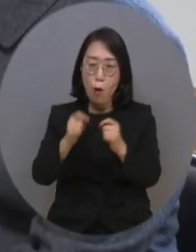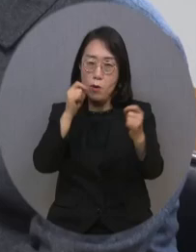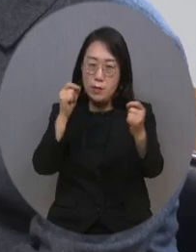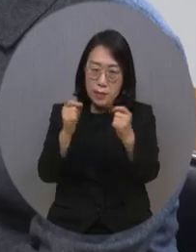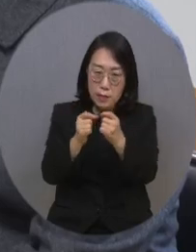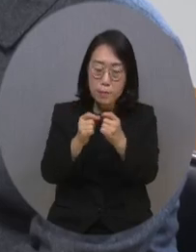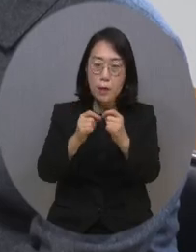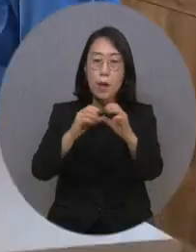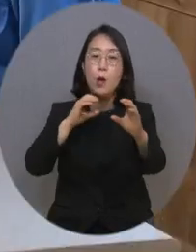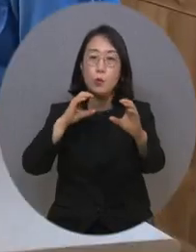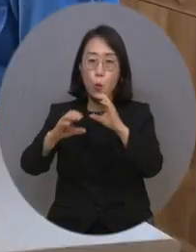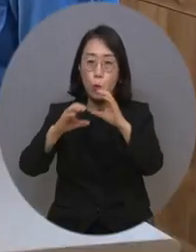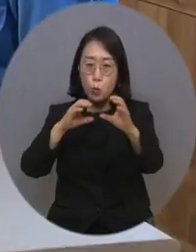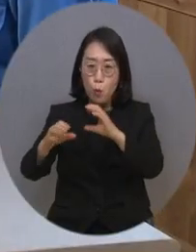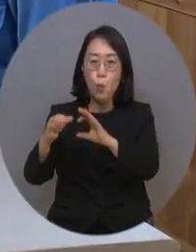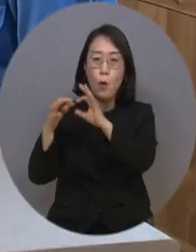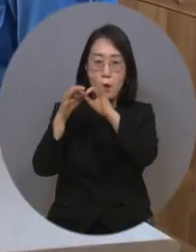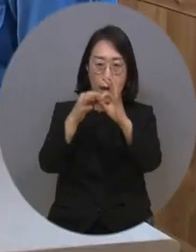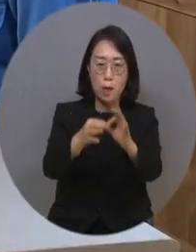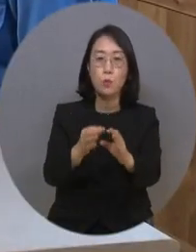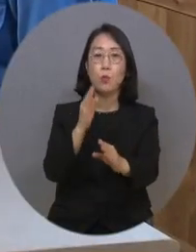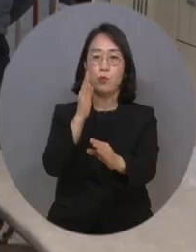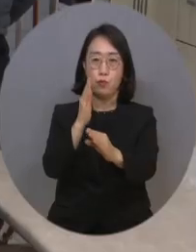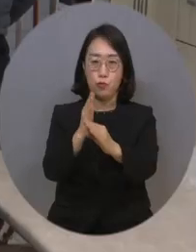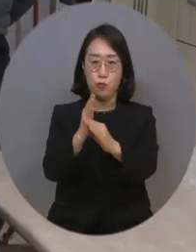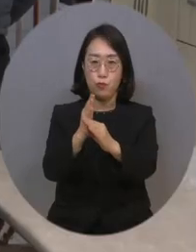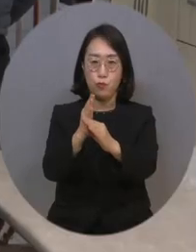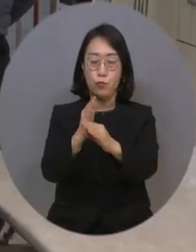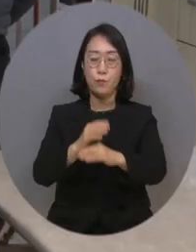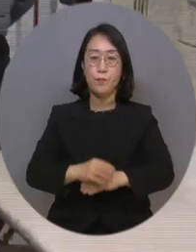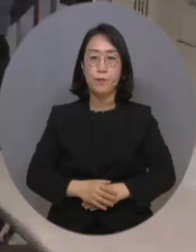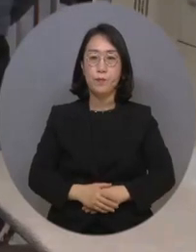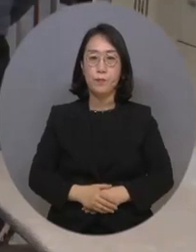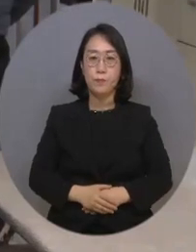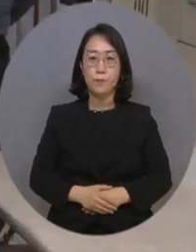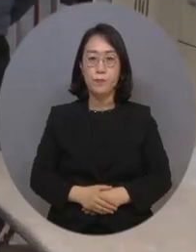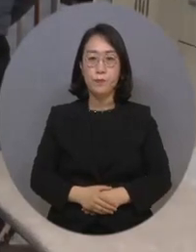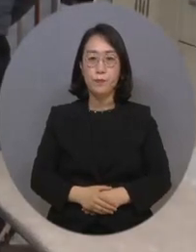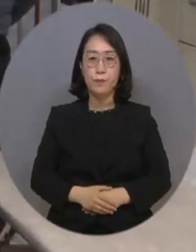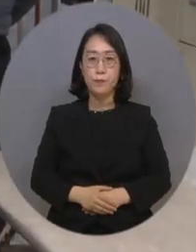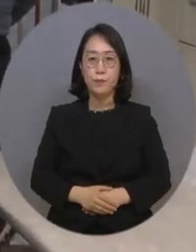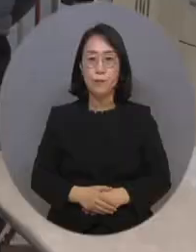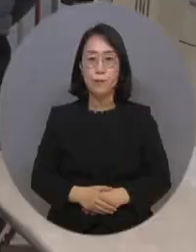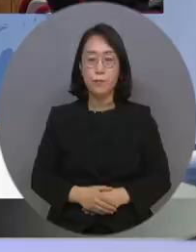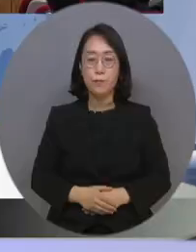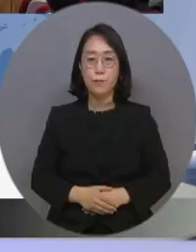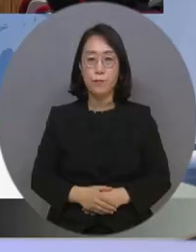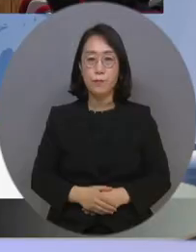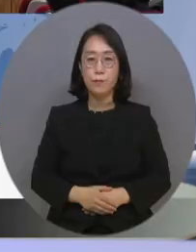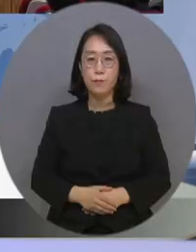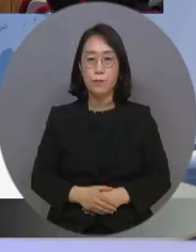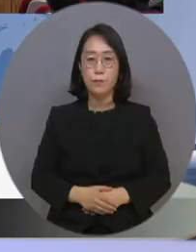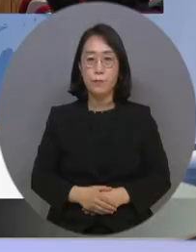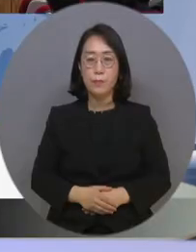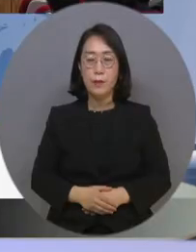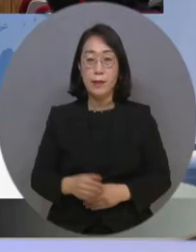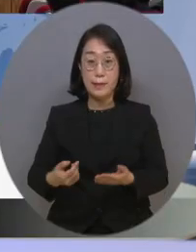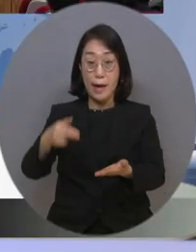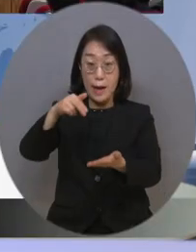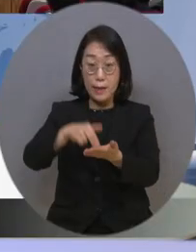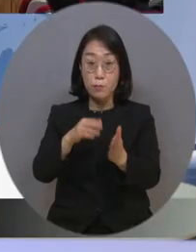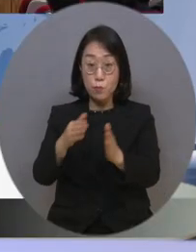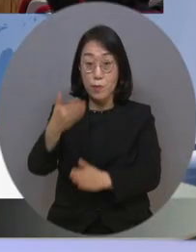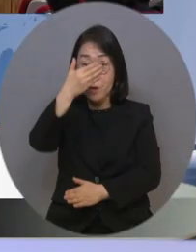다가가는 소통 행보를 이어가고 있습니다 복식tv 뉴스 황윤재입니다 자립준비